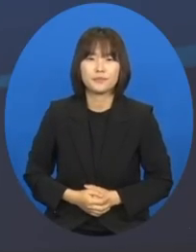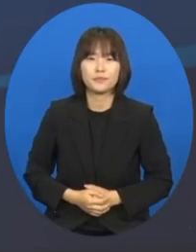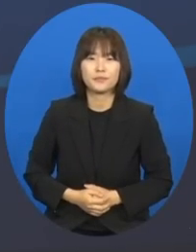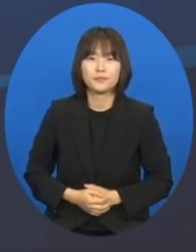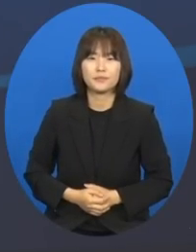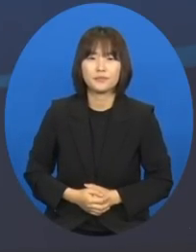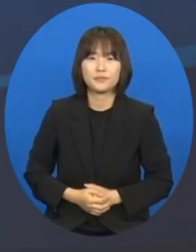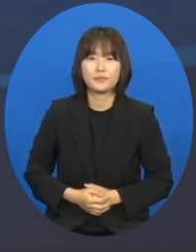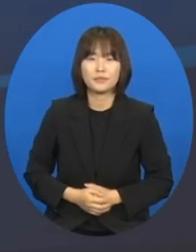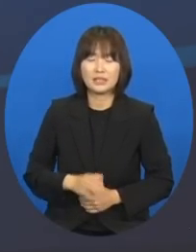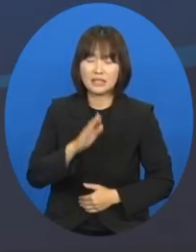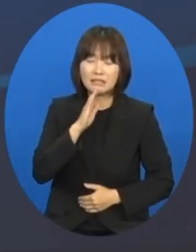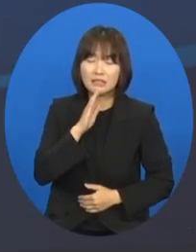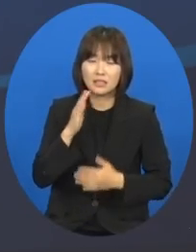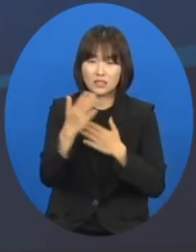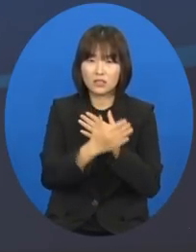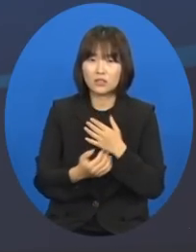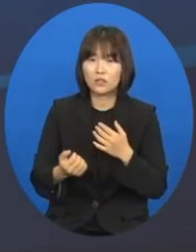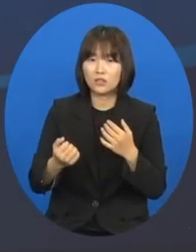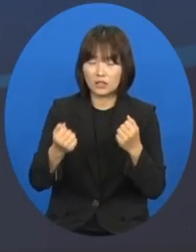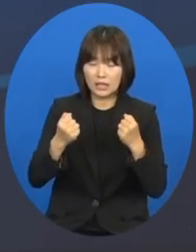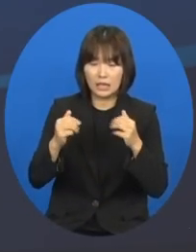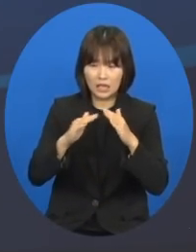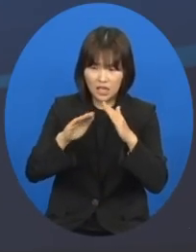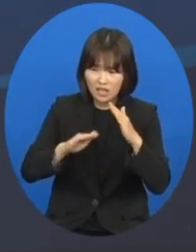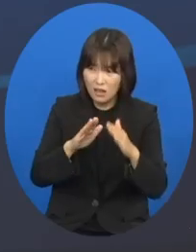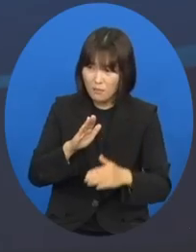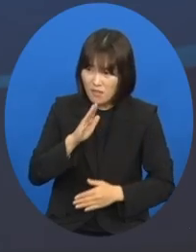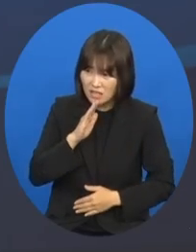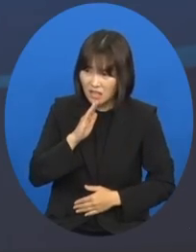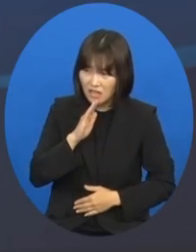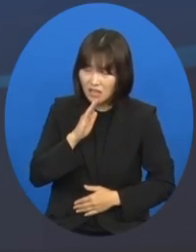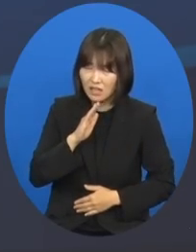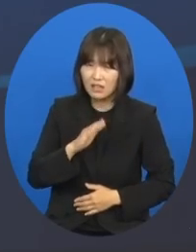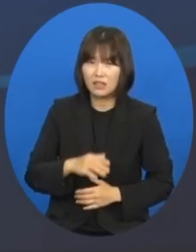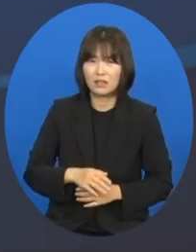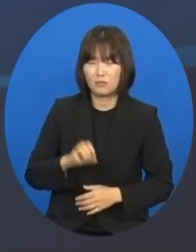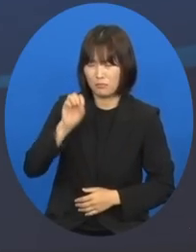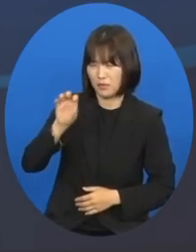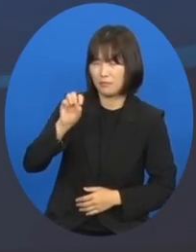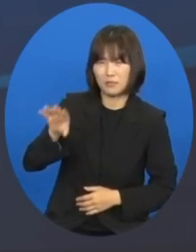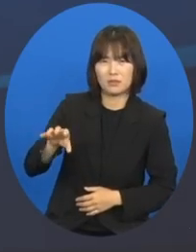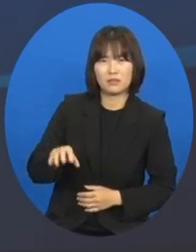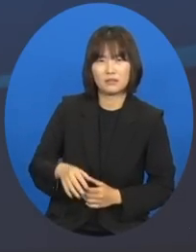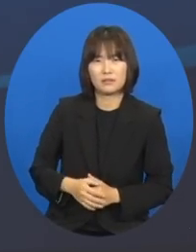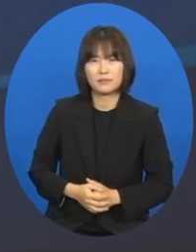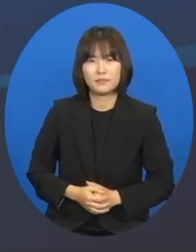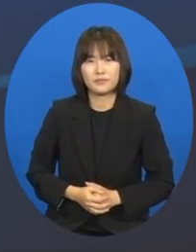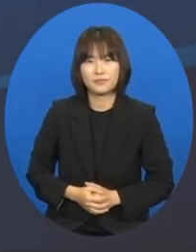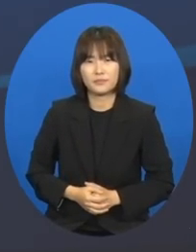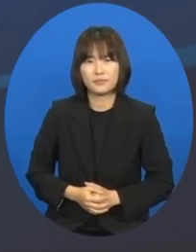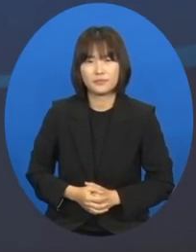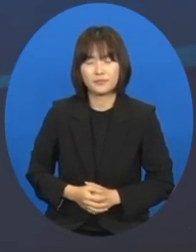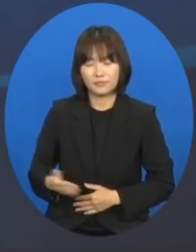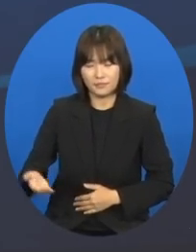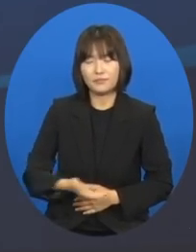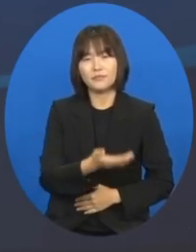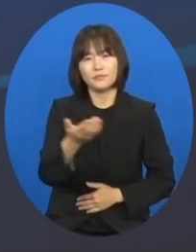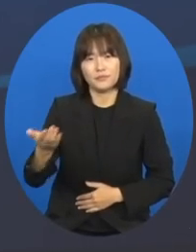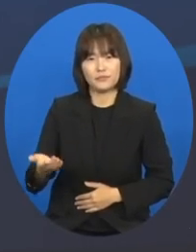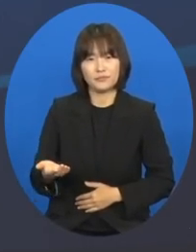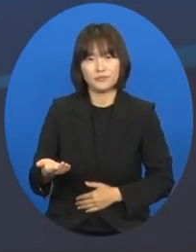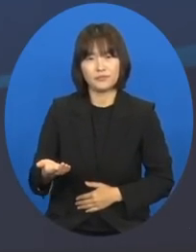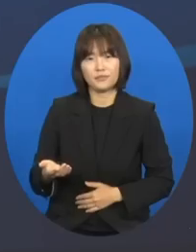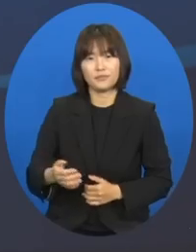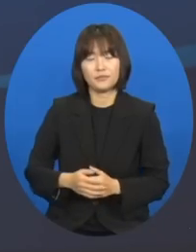건강한 가정이 맞느냐 나는 이런 가정이 신물이 난다 그런 얘기를 하는 것입니다 여러분 우리의